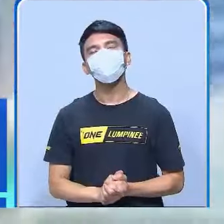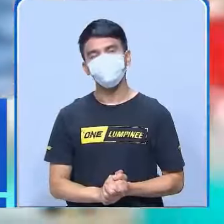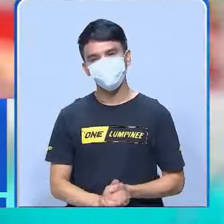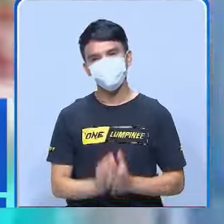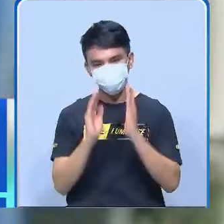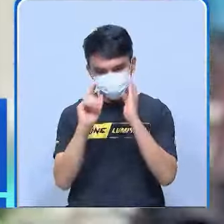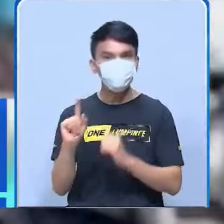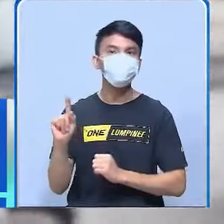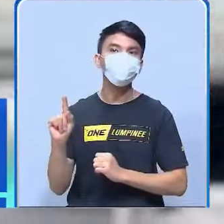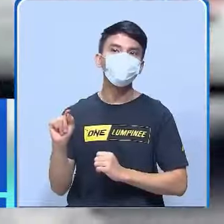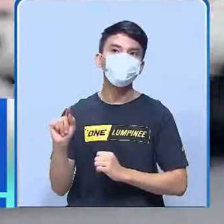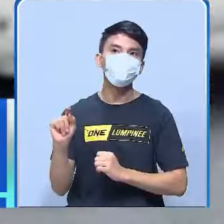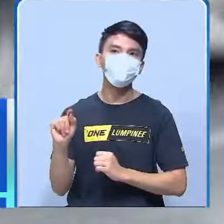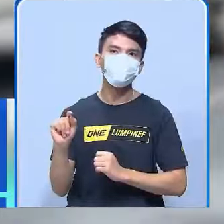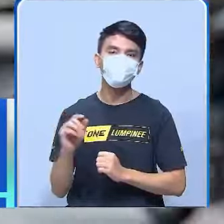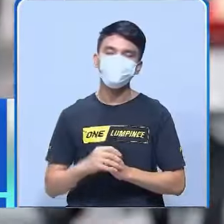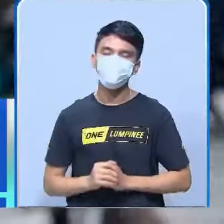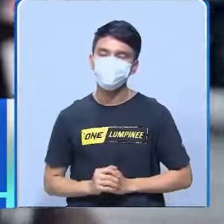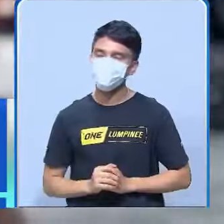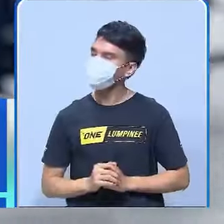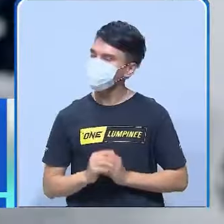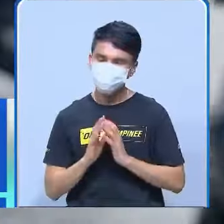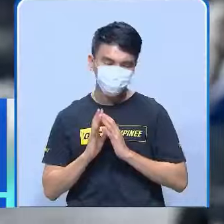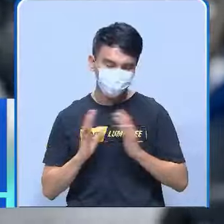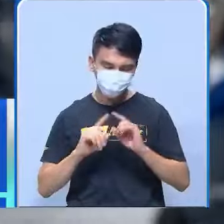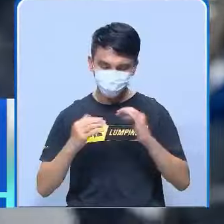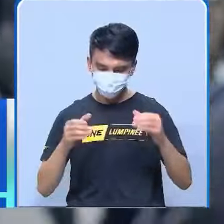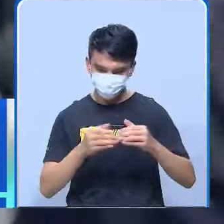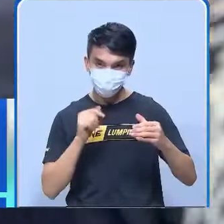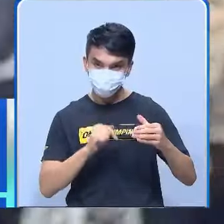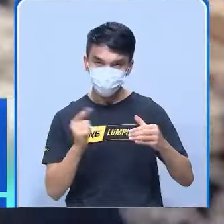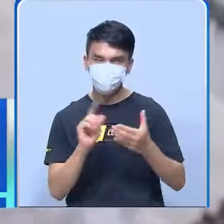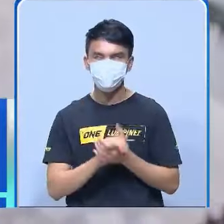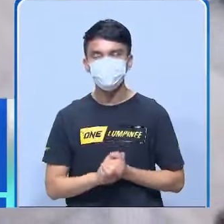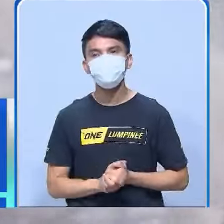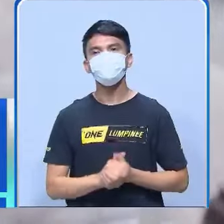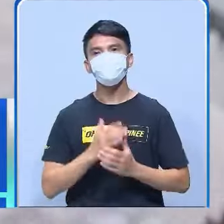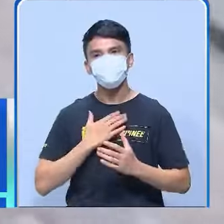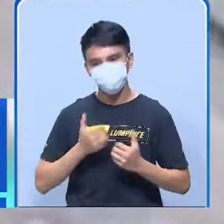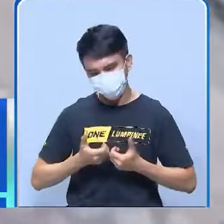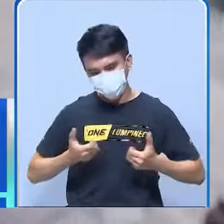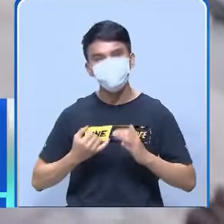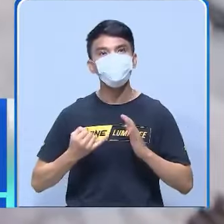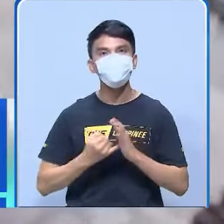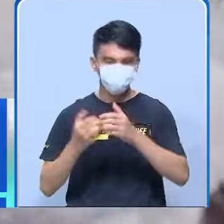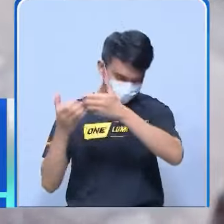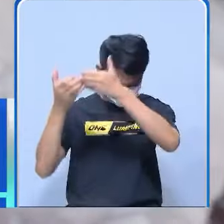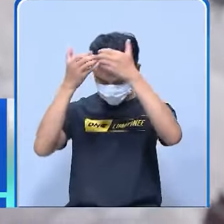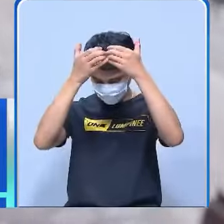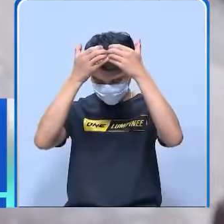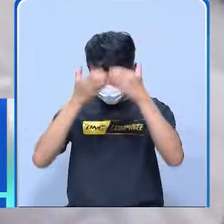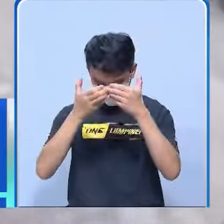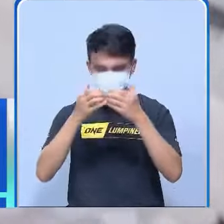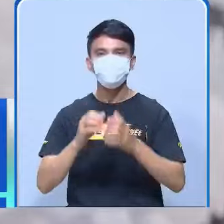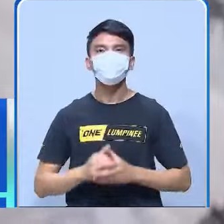20คนเนี่ยนะคะโอ้โหมากันเยอะนะคะเพียบเลยเนี่ยแต่ว่ากลุ่มที่ก่อเหตุเ่ะคือเราก็จะแยกไม่ยากนะเพราะว่าจะใส่หมวกกันน็อคเนี่ยนะค